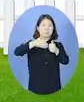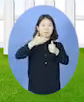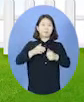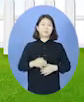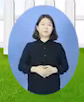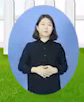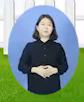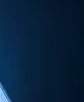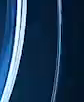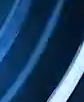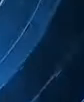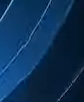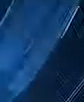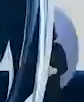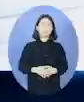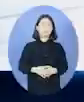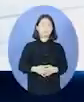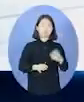문의하시기 바랍니다.